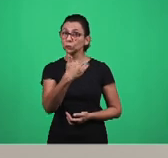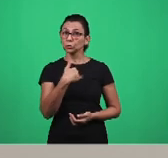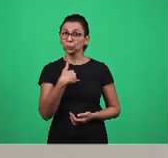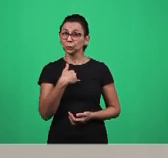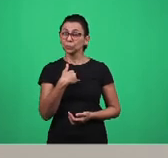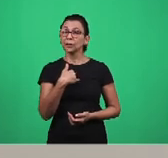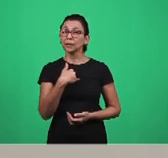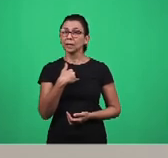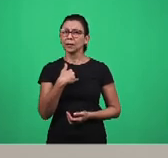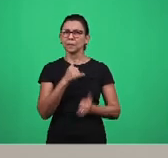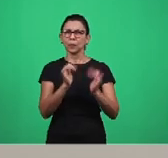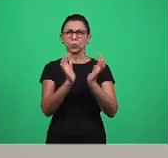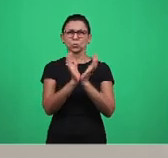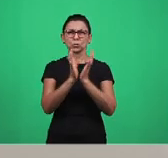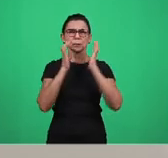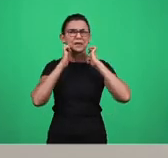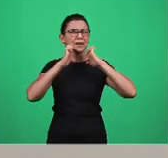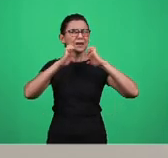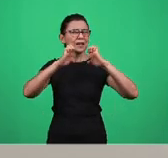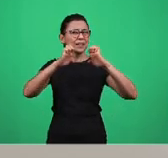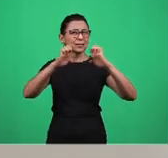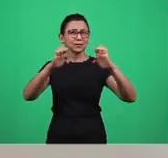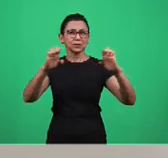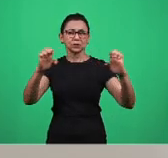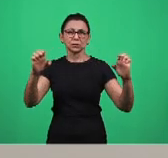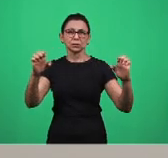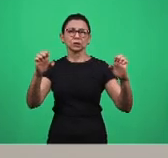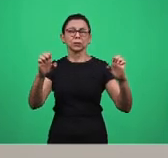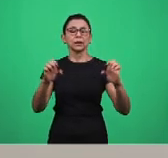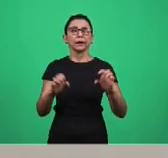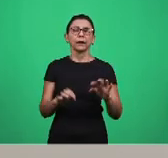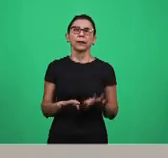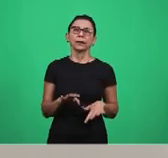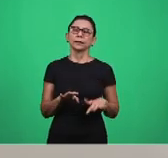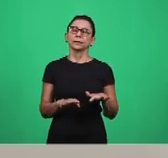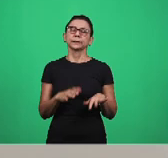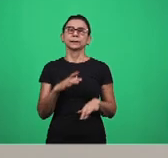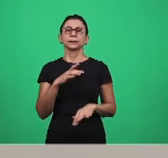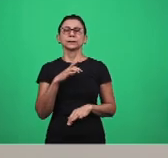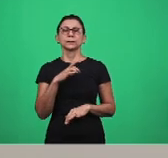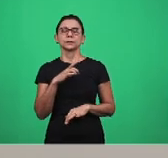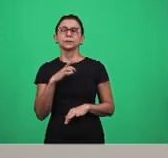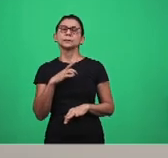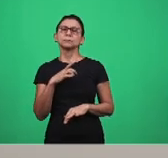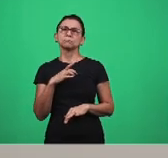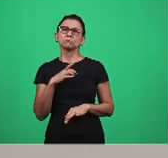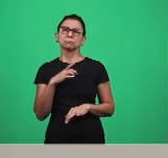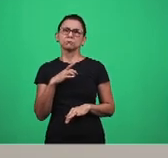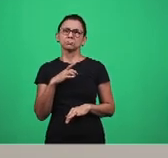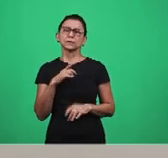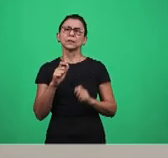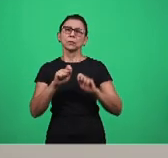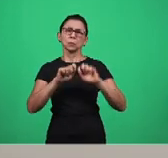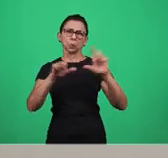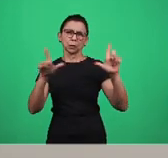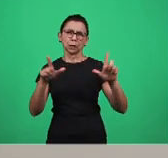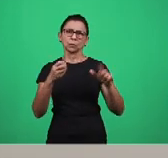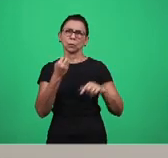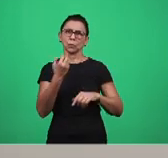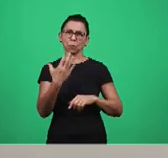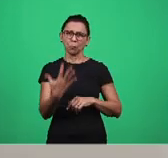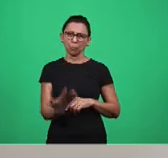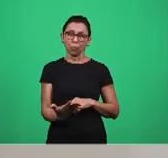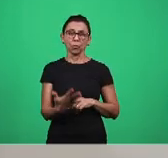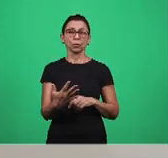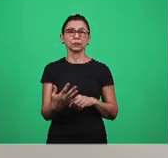certaine manière, ils ont comment produit des programmations bien faites, attrayantes, mais il